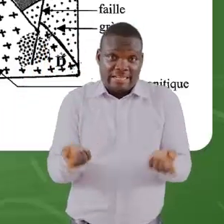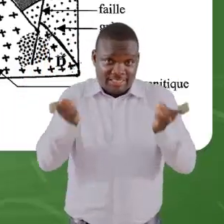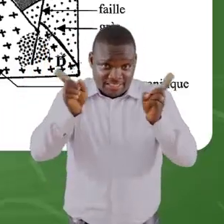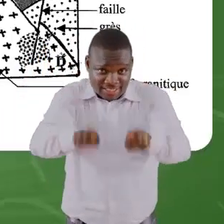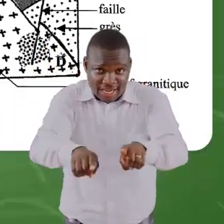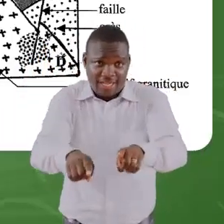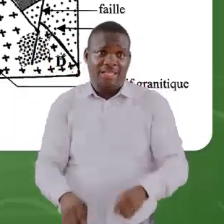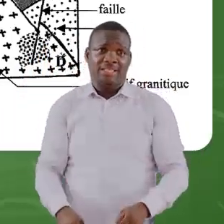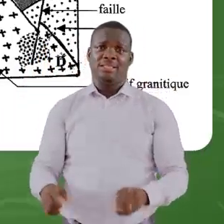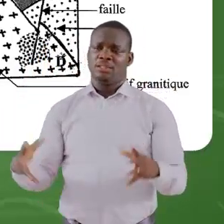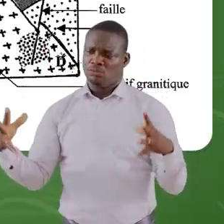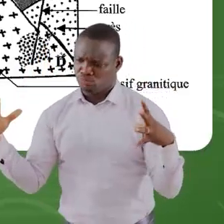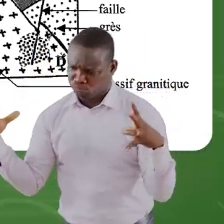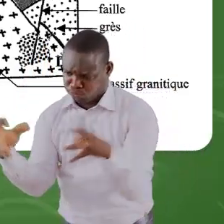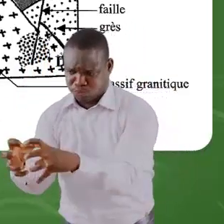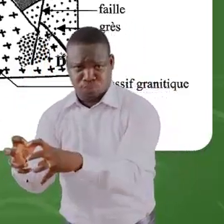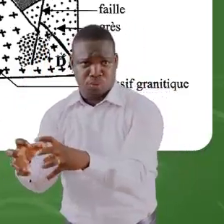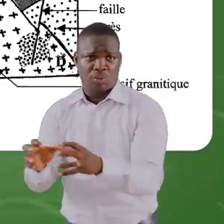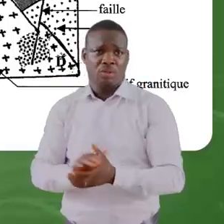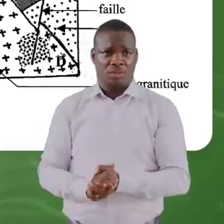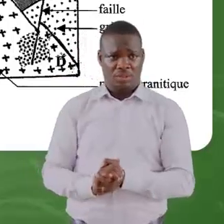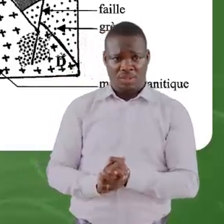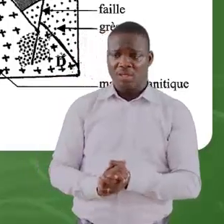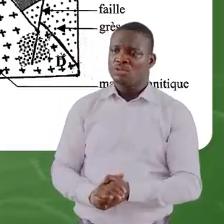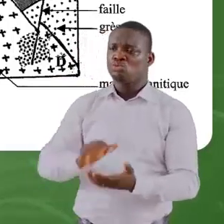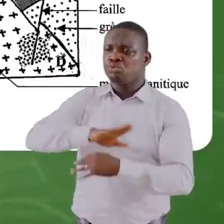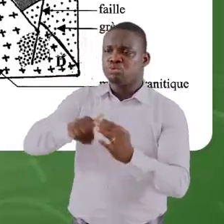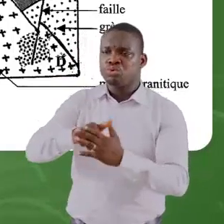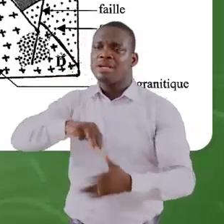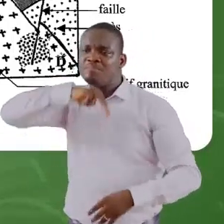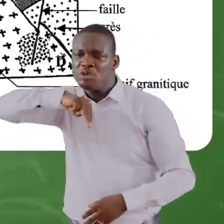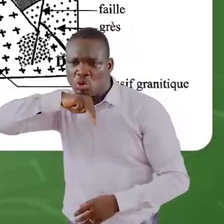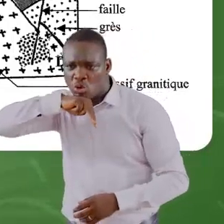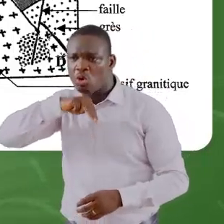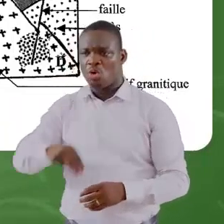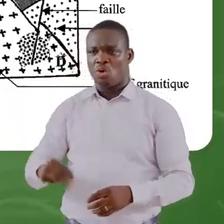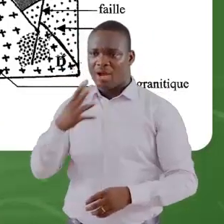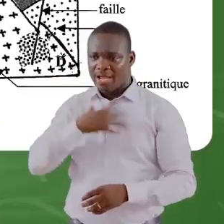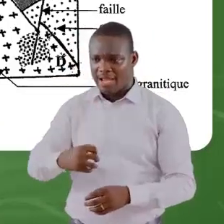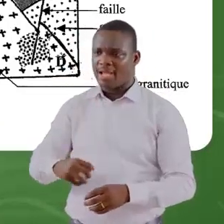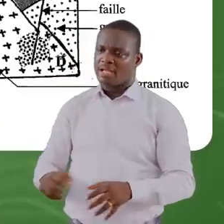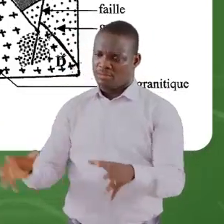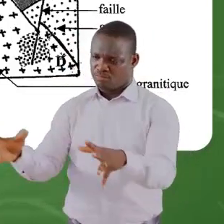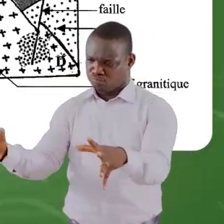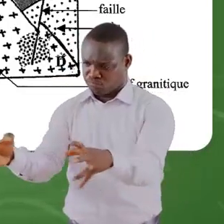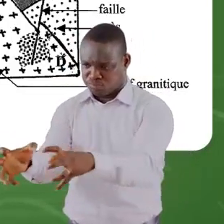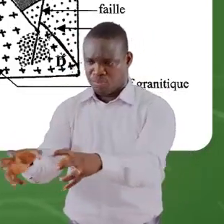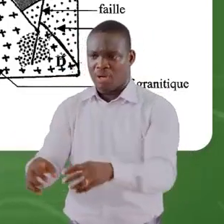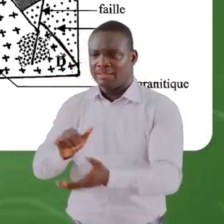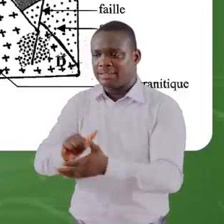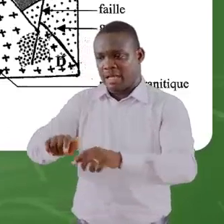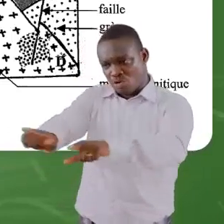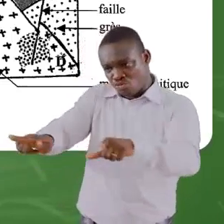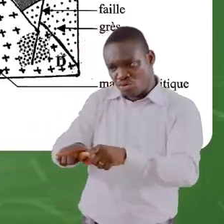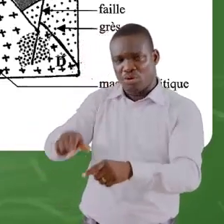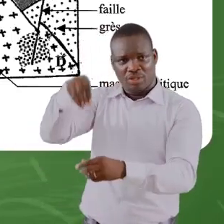Lorsque cette cristallisation, le dépôt des minéraux et leur concentration ont